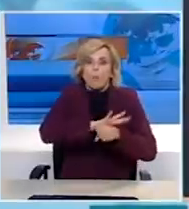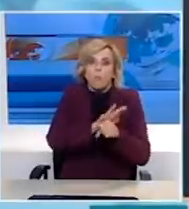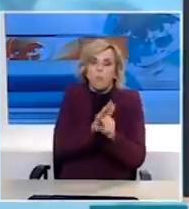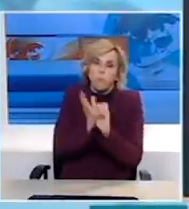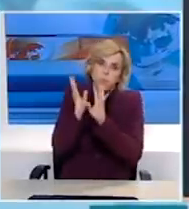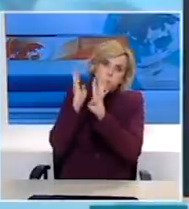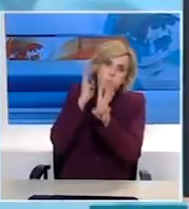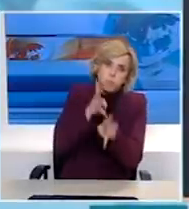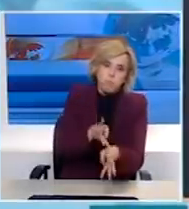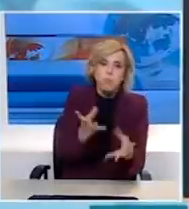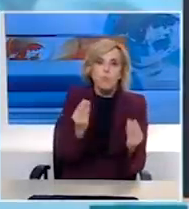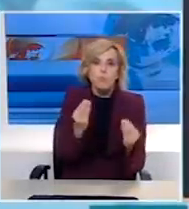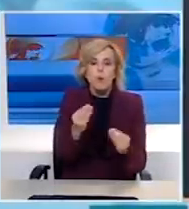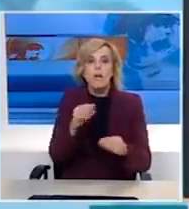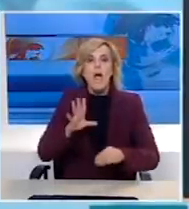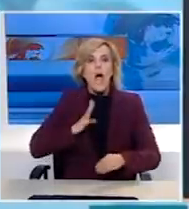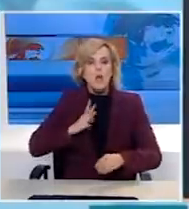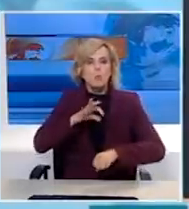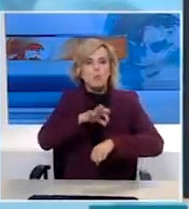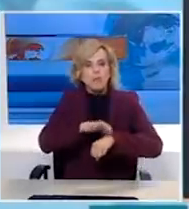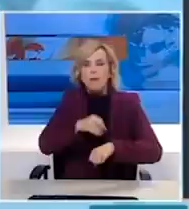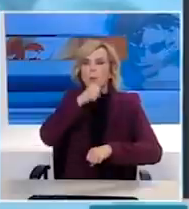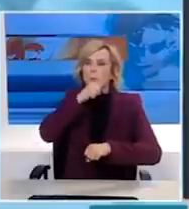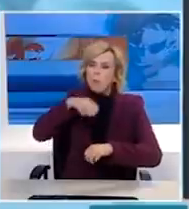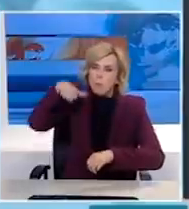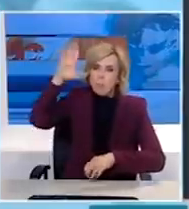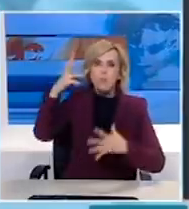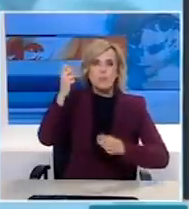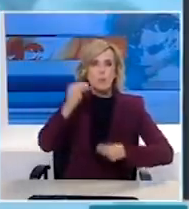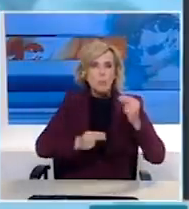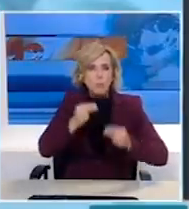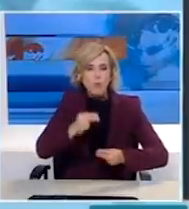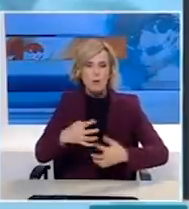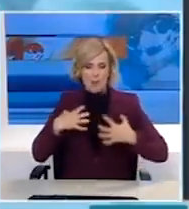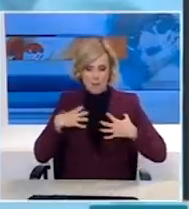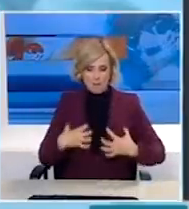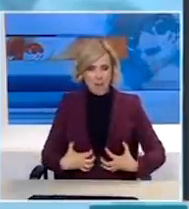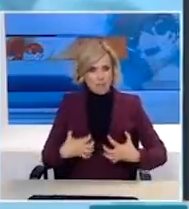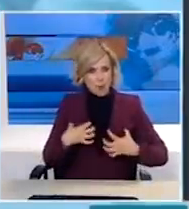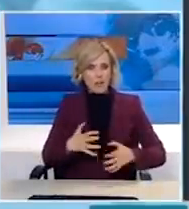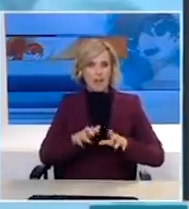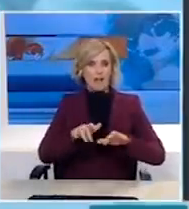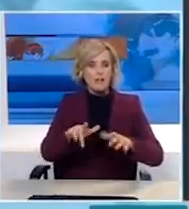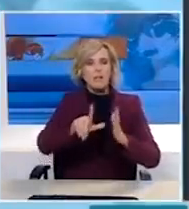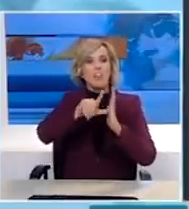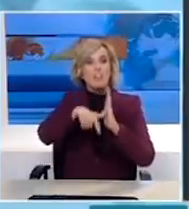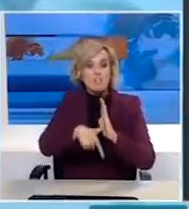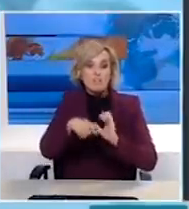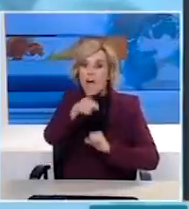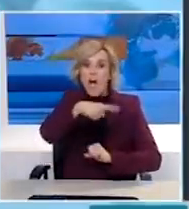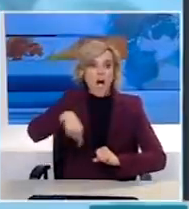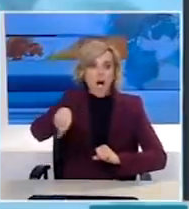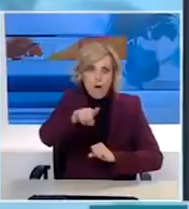θέση εκατομμυρίων ανθρώπων, χρόνια απασχόντων, ηλικιωμένων με σοβαρά προβλήματα, που δεν σχετίζονται με την πανδημία αλλά απαιτούν συστηματική